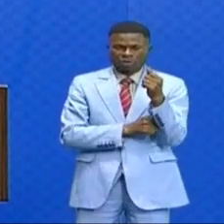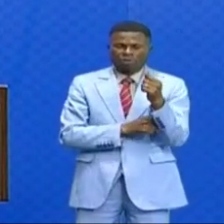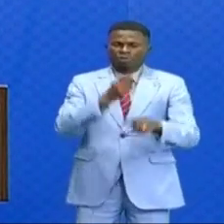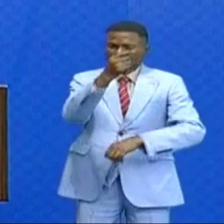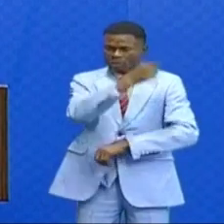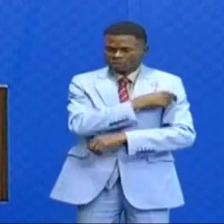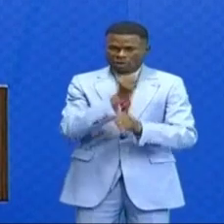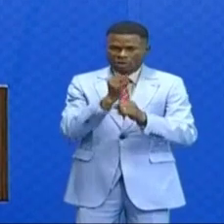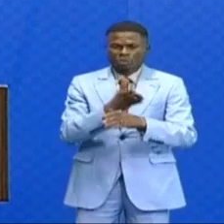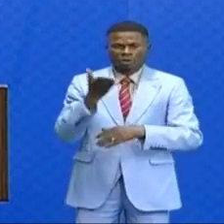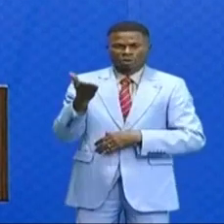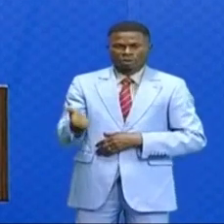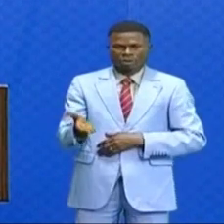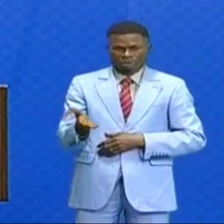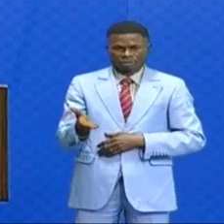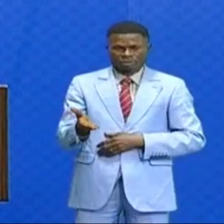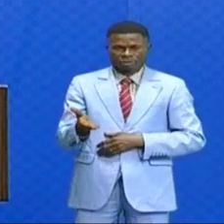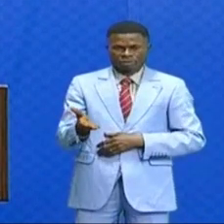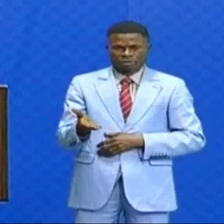vaccinées.